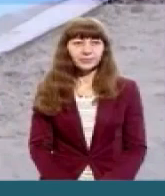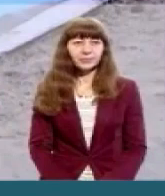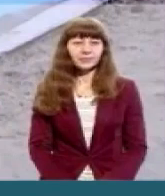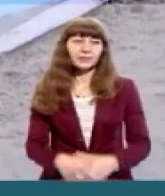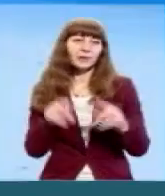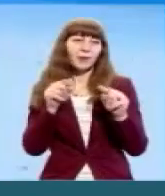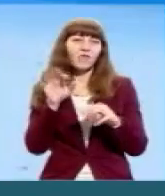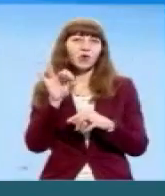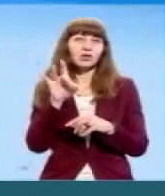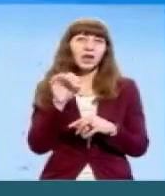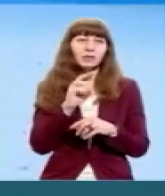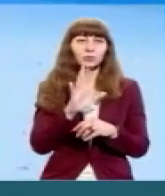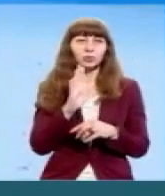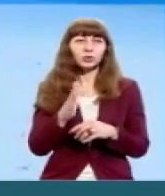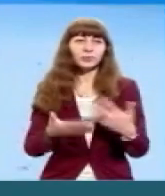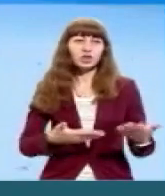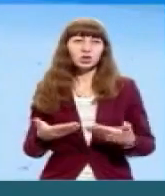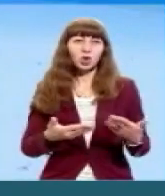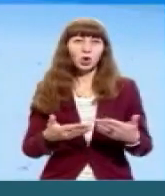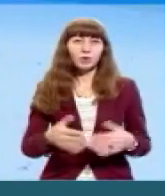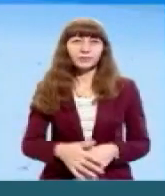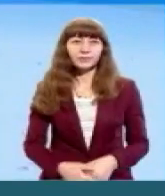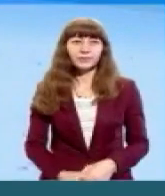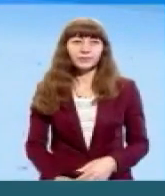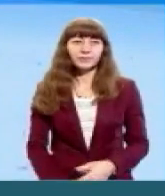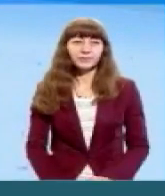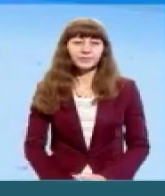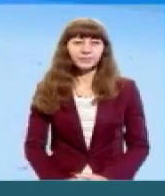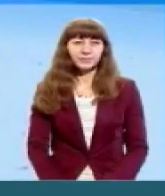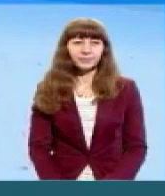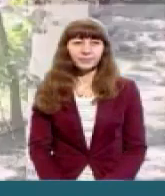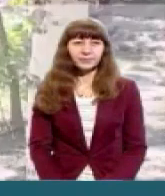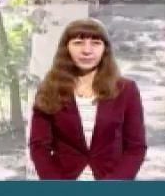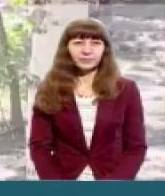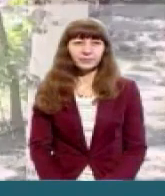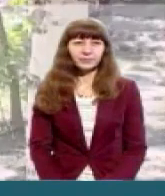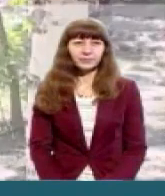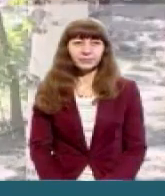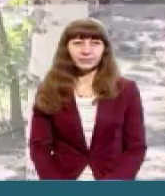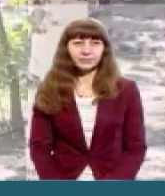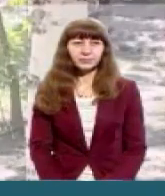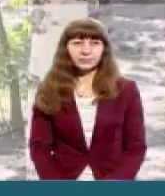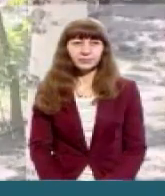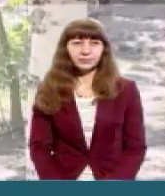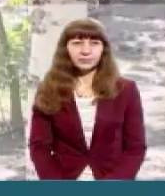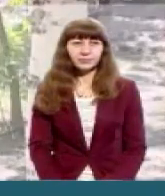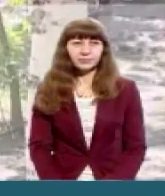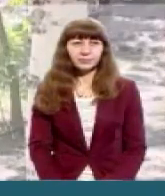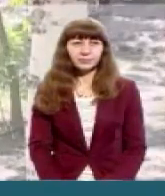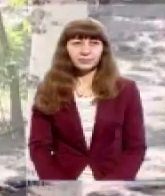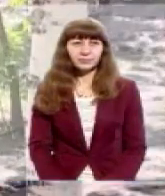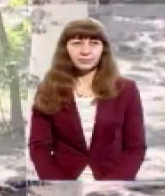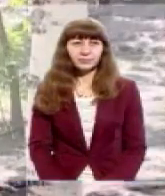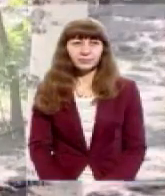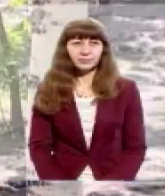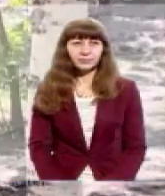Теперь фонтан станет пешеходным, то есть струя будет бить прямо из-под земли. Будет сам фонтан реконструирован, выведен